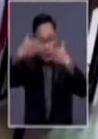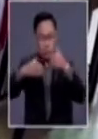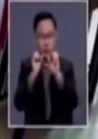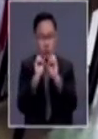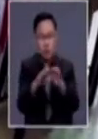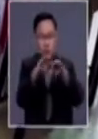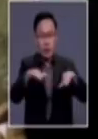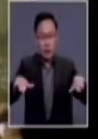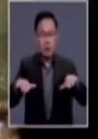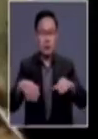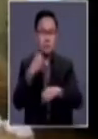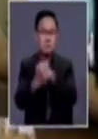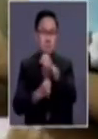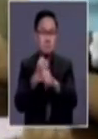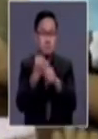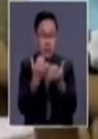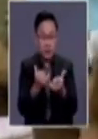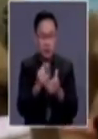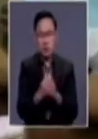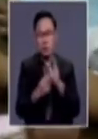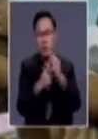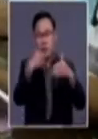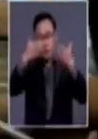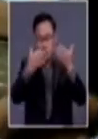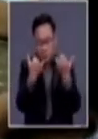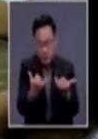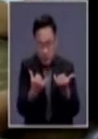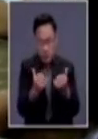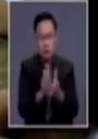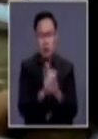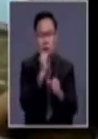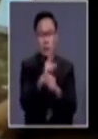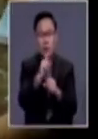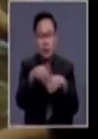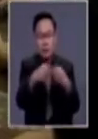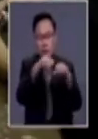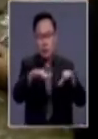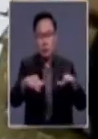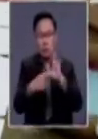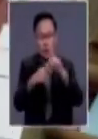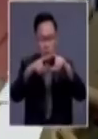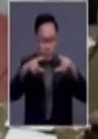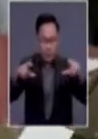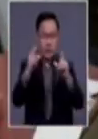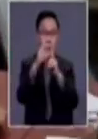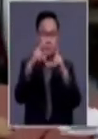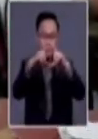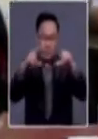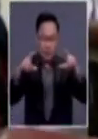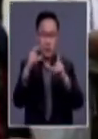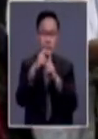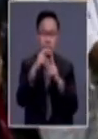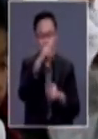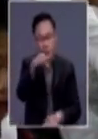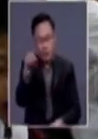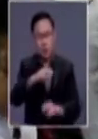เด็กควรมีส่วนร่วมกิจกรรมเนี่ยค่ะเด็กมีส่วนร่วมเด็กทำการ์ดเองอะไรแบบนี้ค่ะทำแฟลชการ์ดเองมันก็จะมีความหม